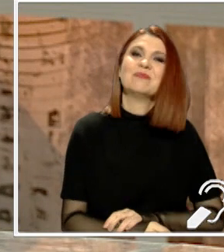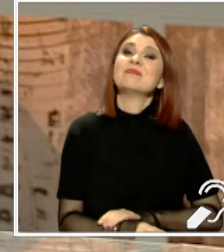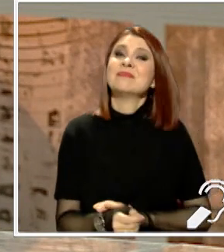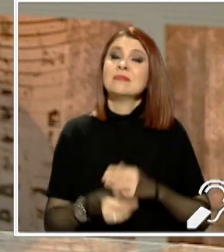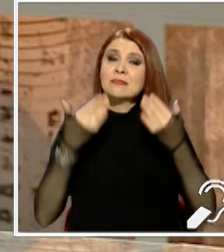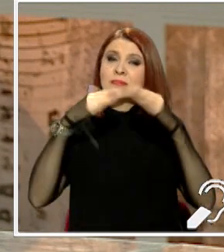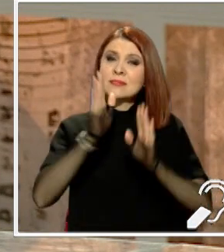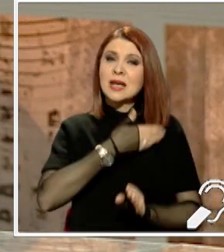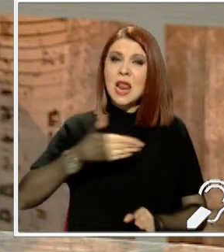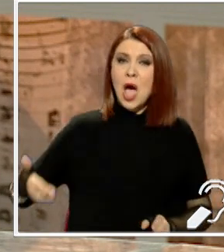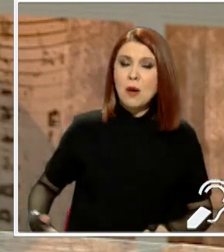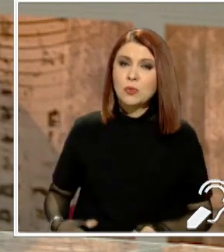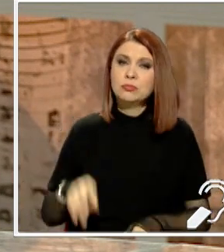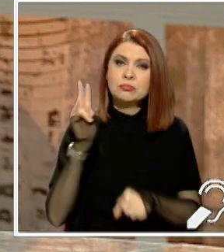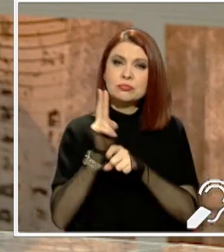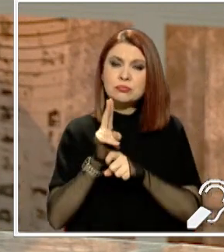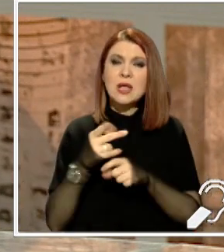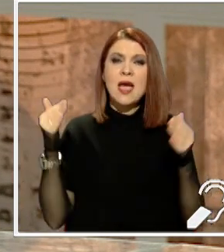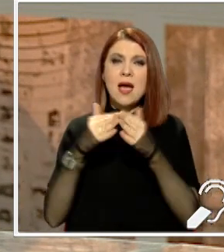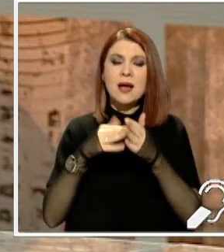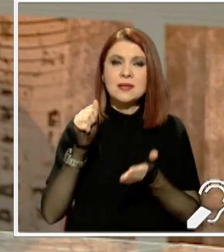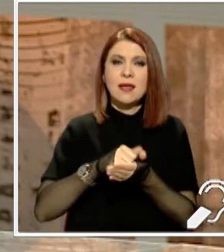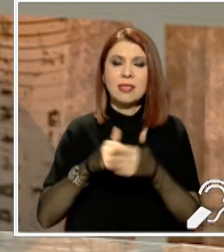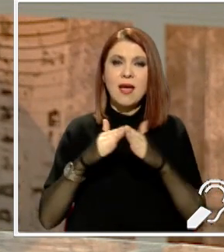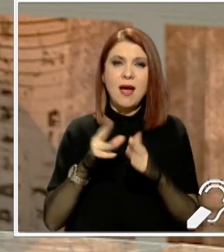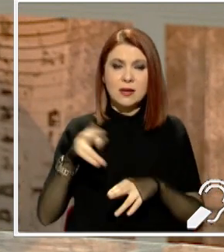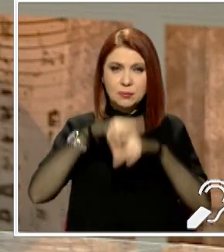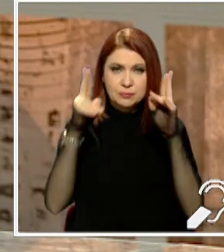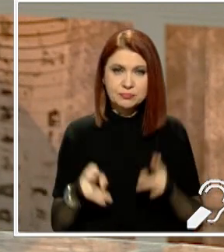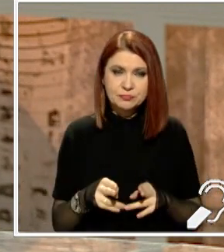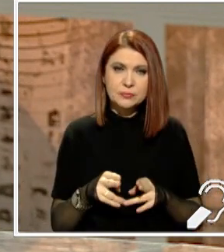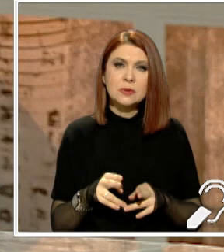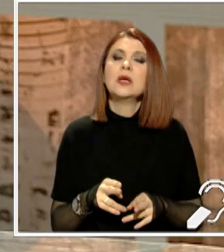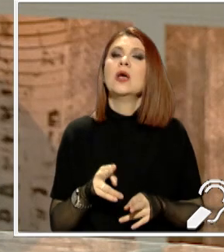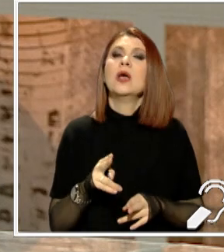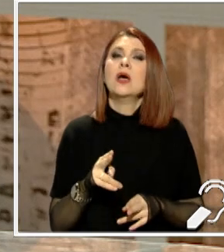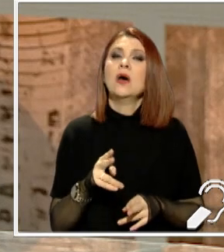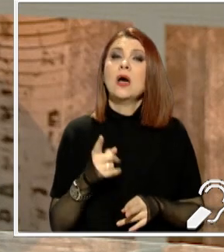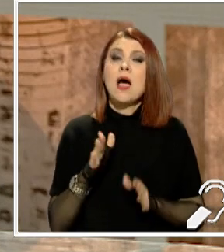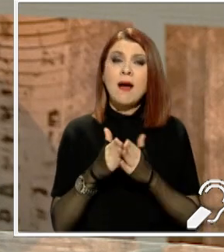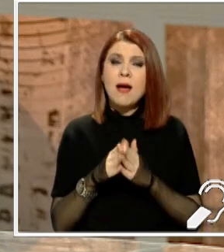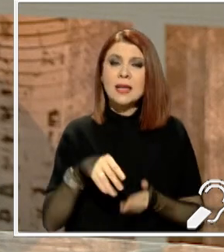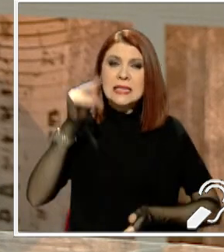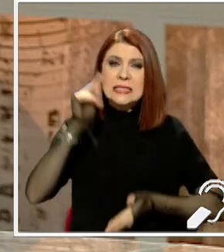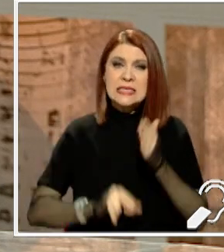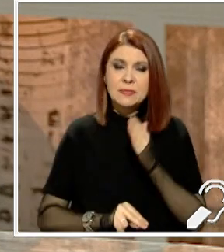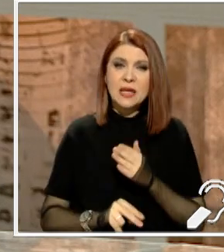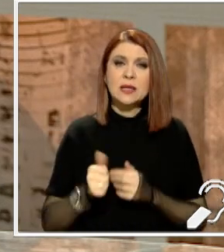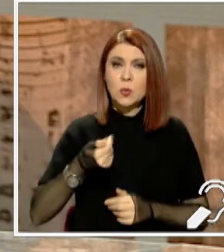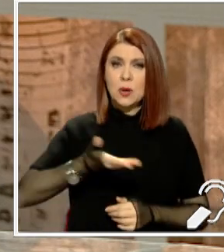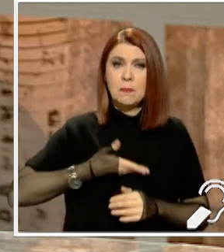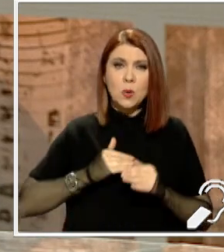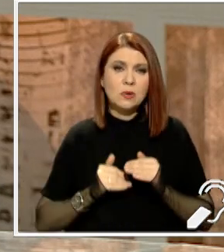S-a lansat la București, sub îngrijirea editurii Episcopiei de Bălți și sub îndrumarea lui Vlad Cubreacov, cartea semnată de